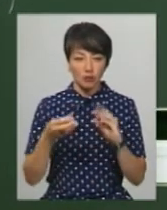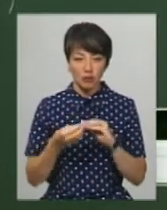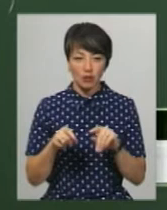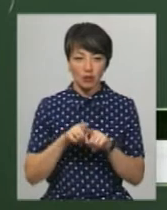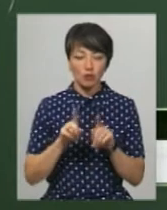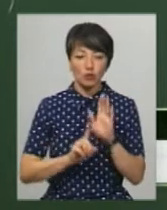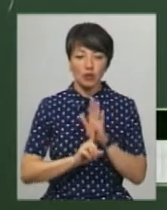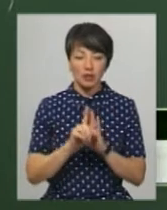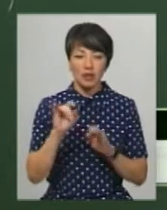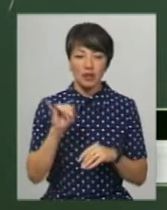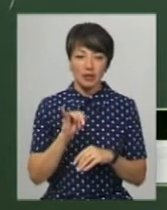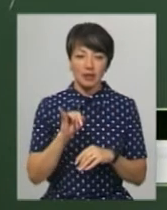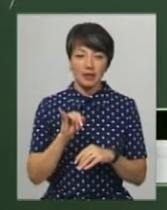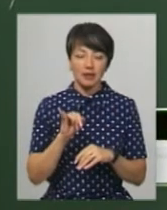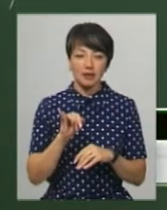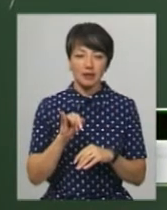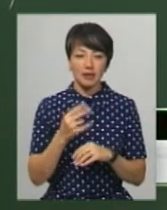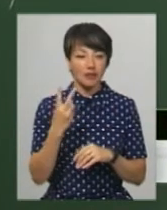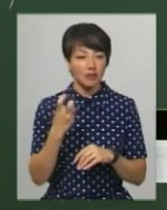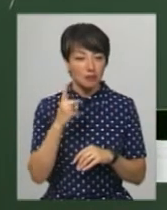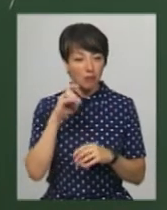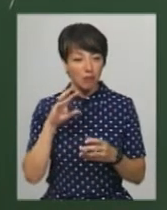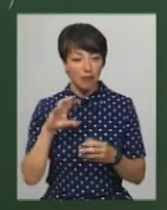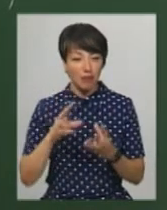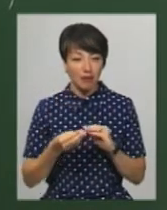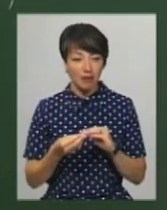по балах спочатку є, відповідно, стоїть результат 200.